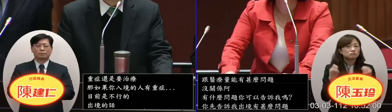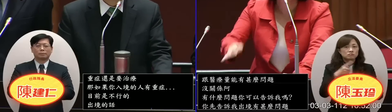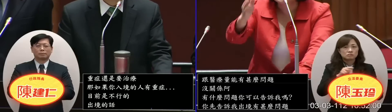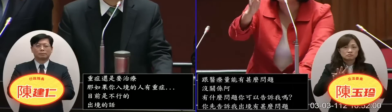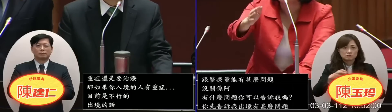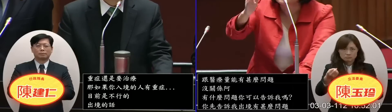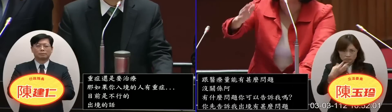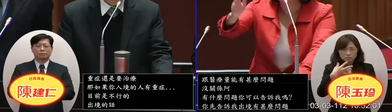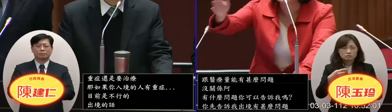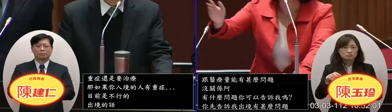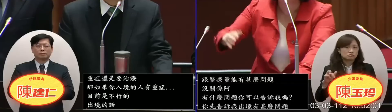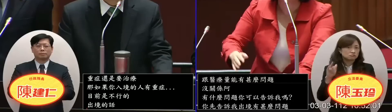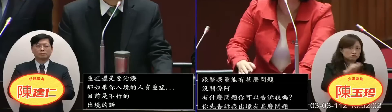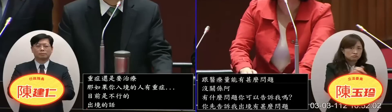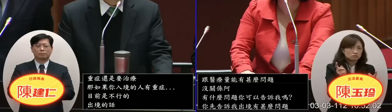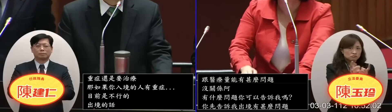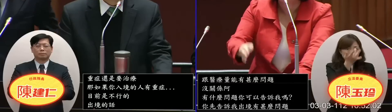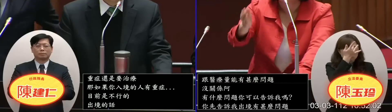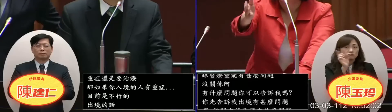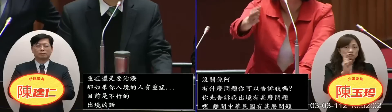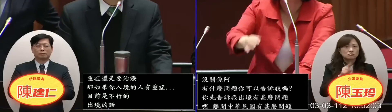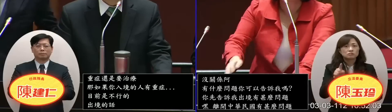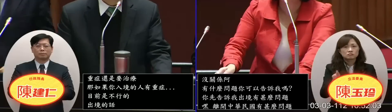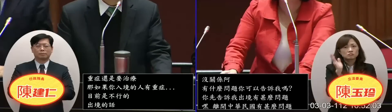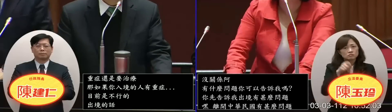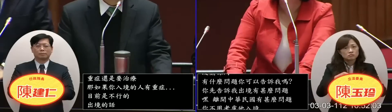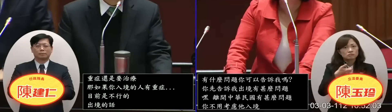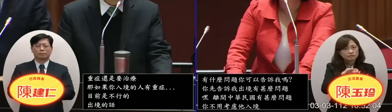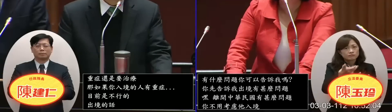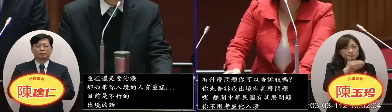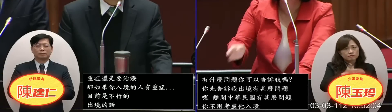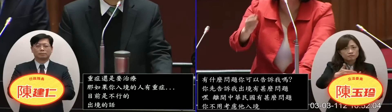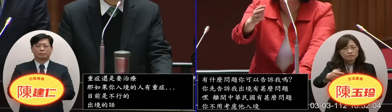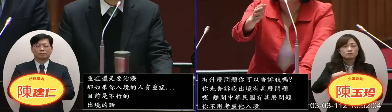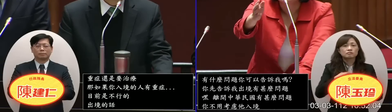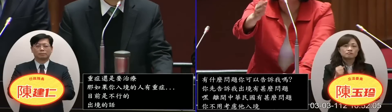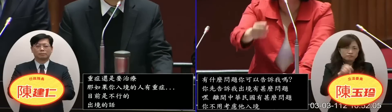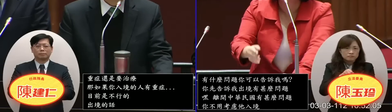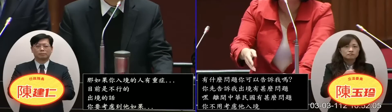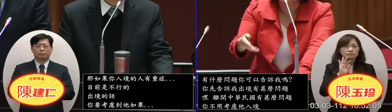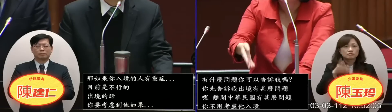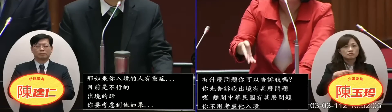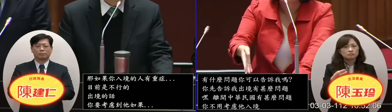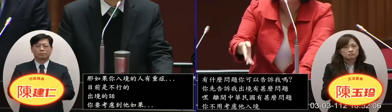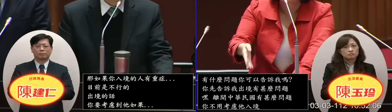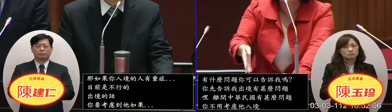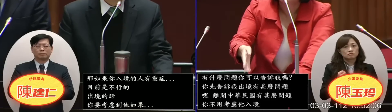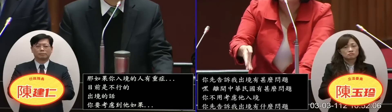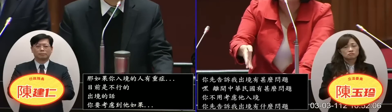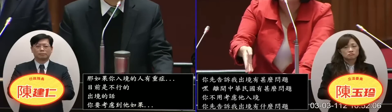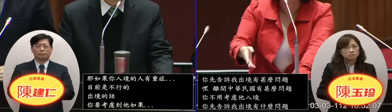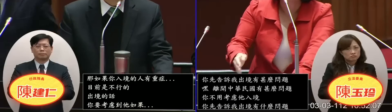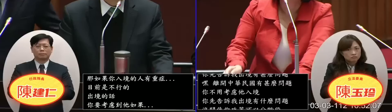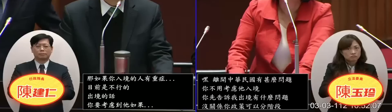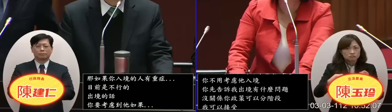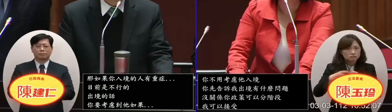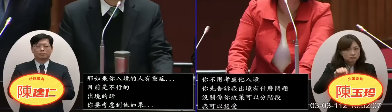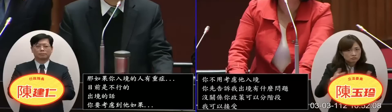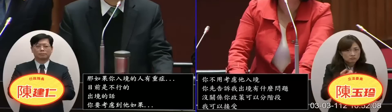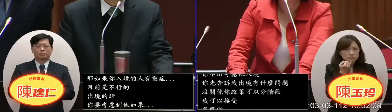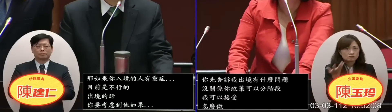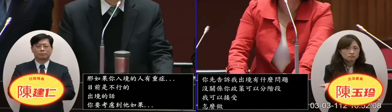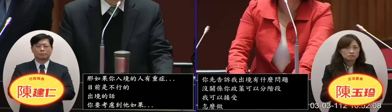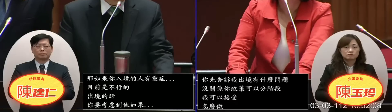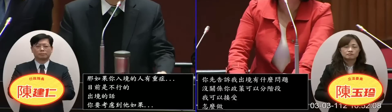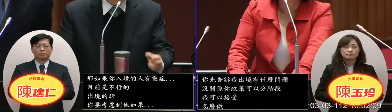题？没关系，政策可以分阶段，我可以接受。嗯，怎么做？你是不是可以尽快的？在你的院会里头讨论这件事